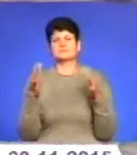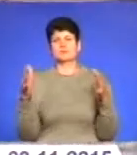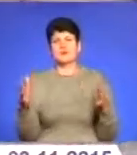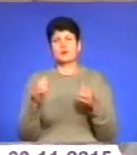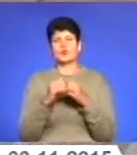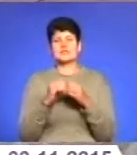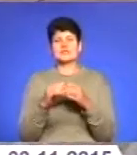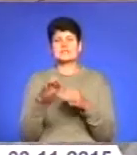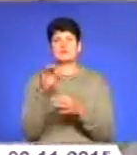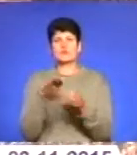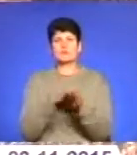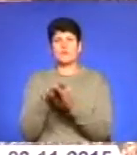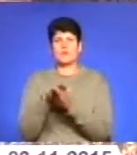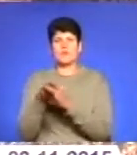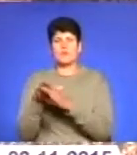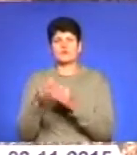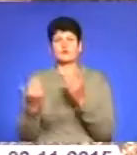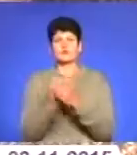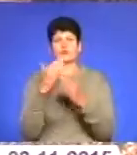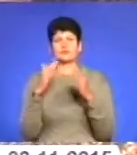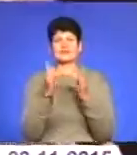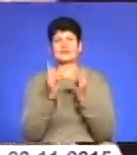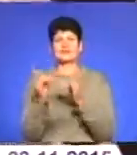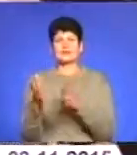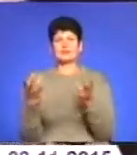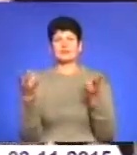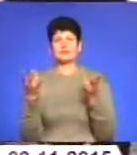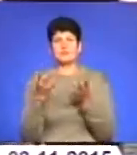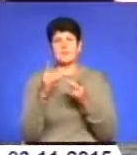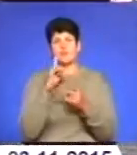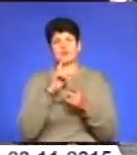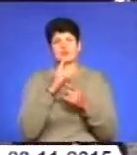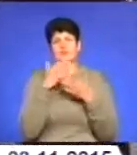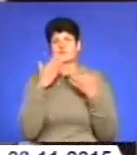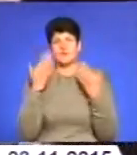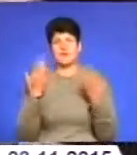кожен сиротинець заповнений. Проте в нових будинках-інтернатах потреби поки що немає.